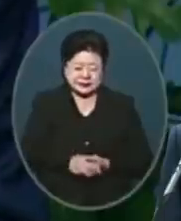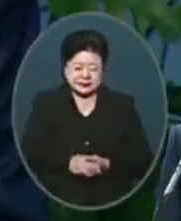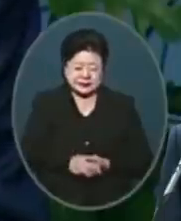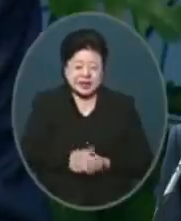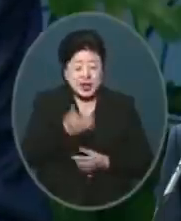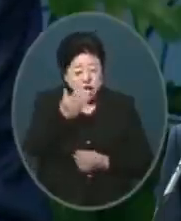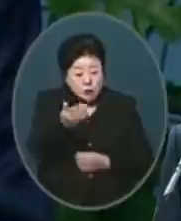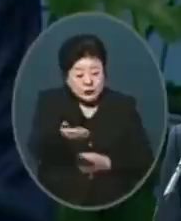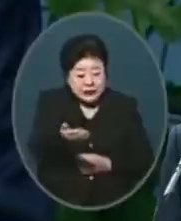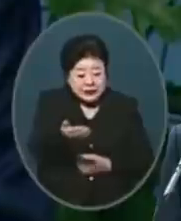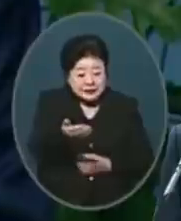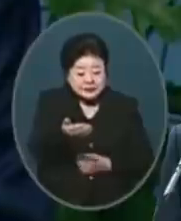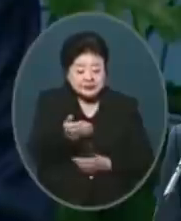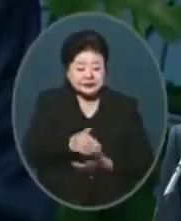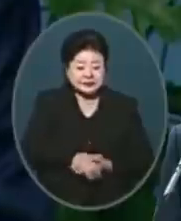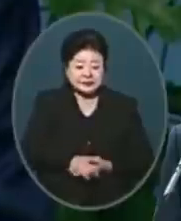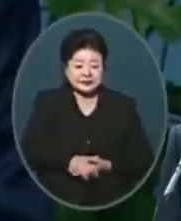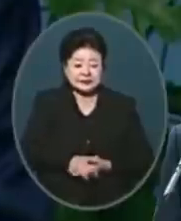여러분이